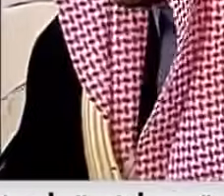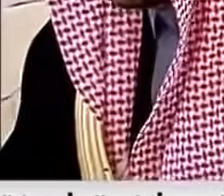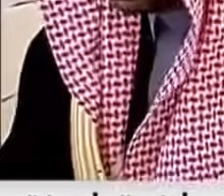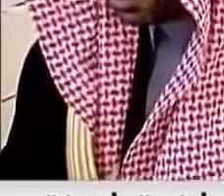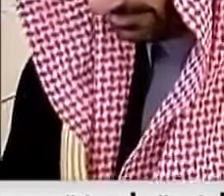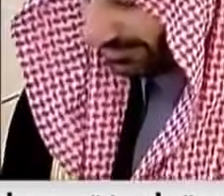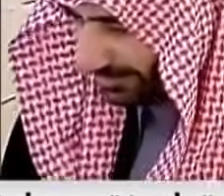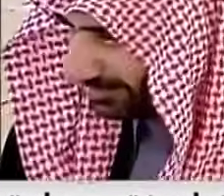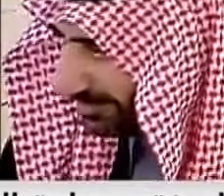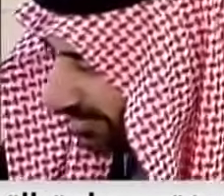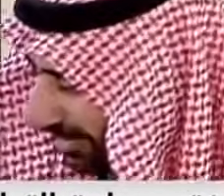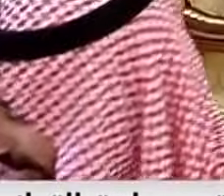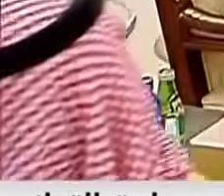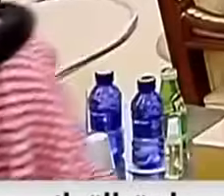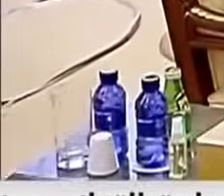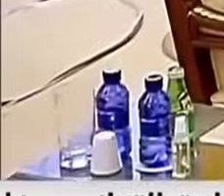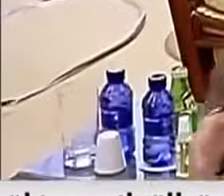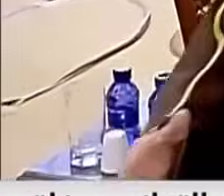الكرام